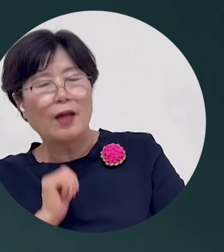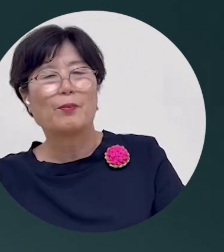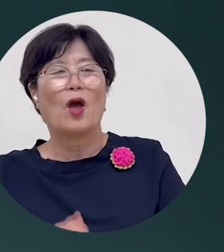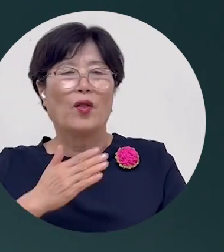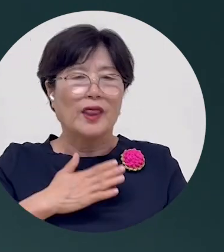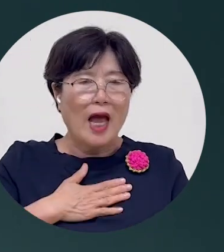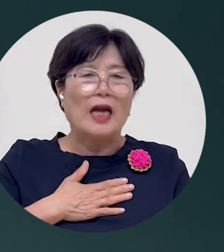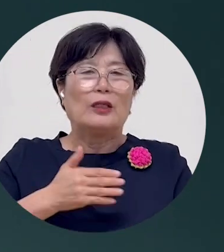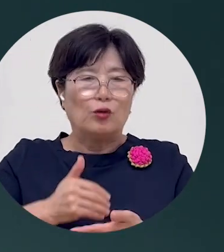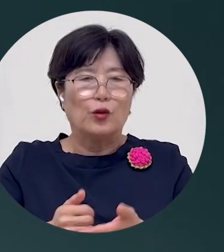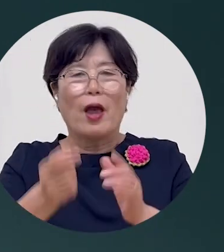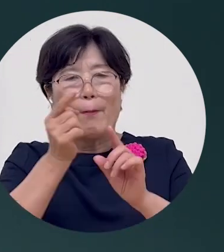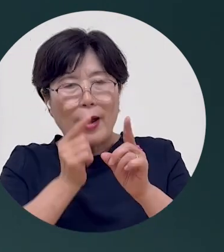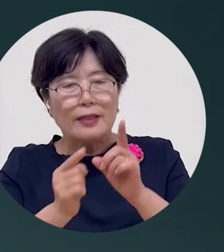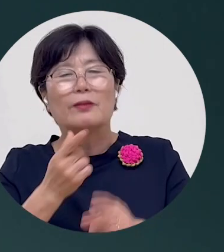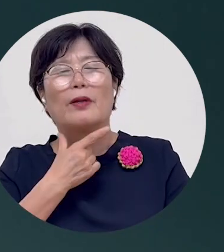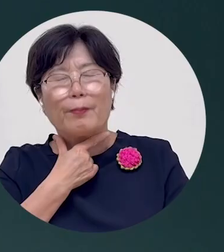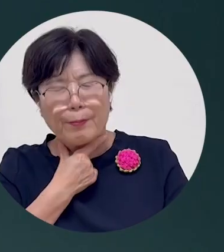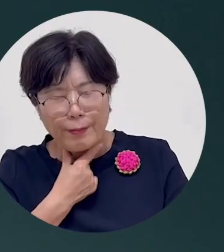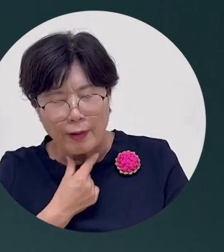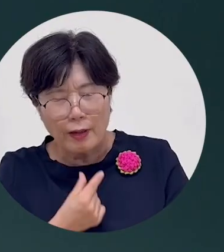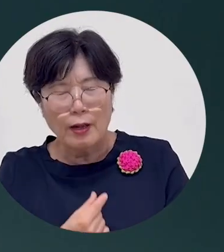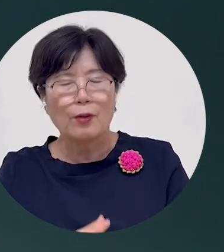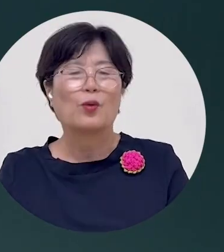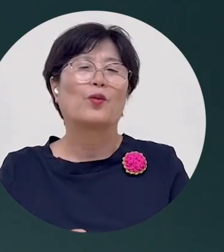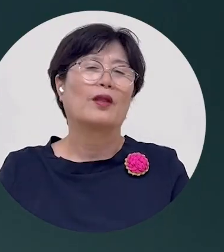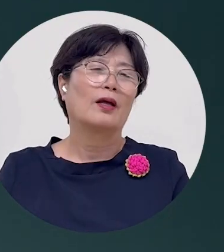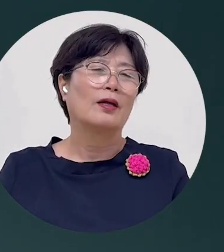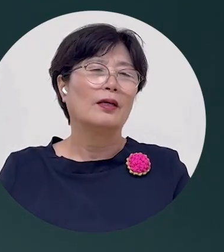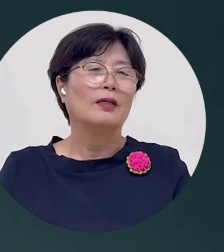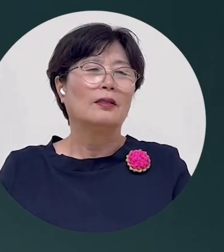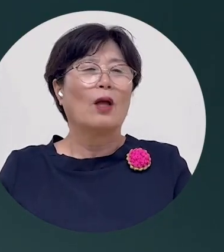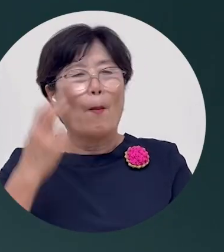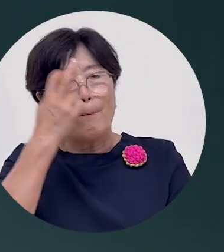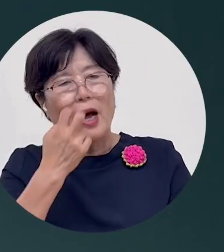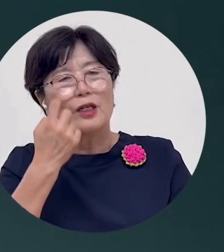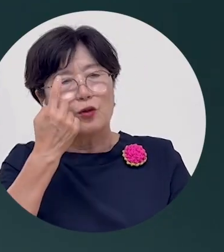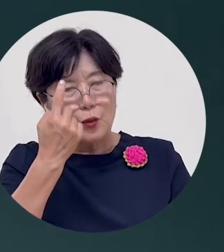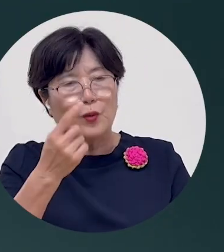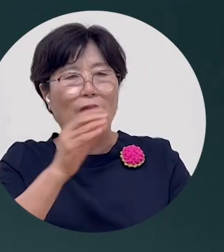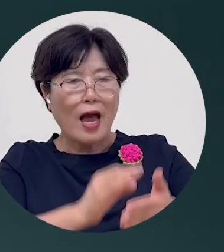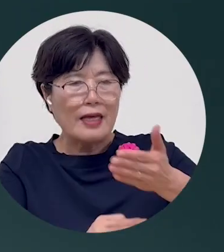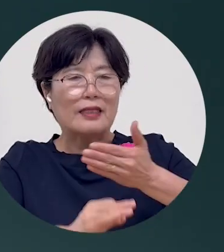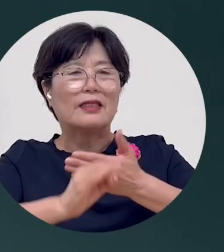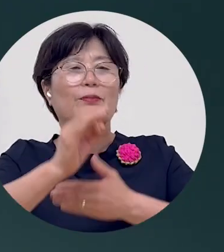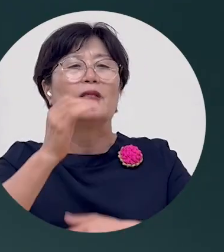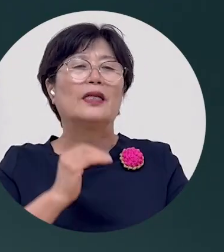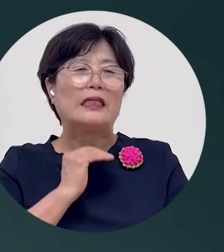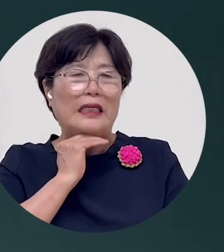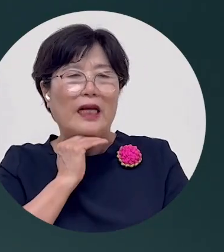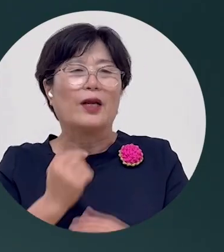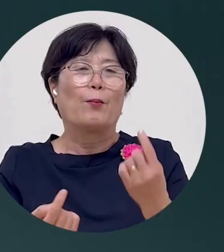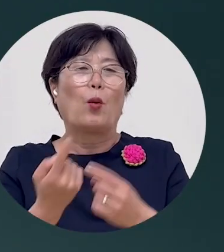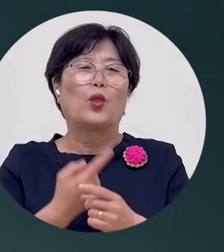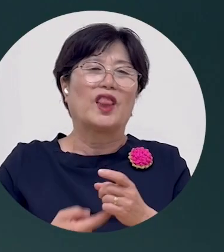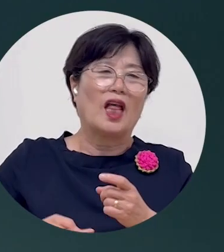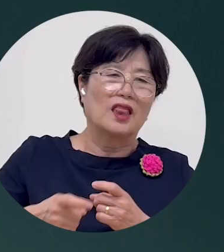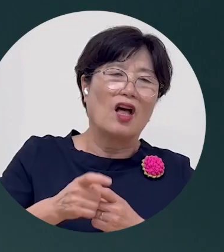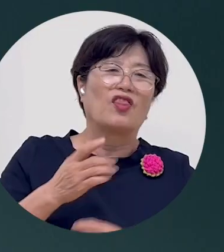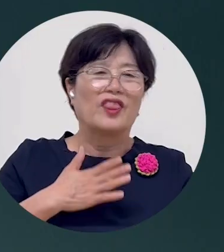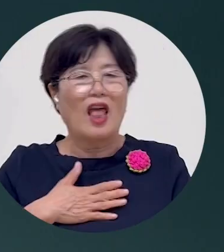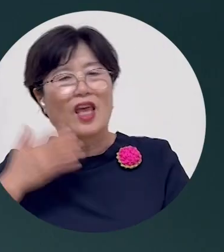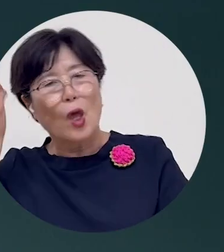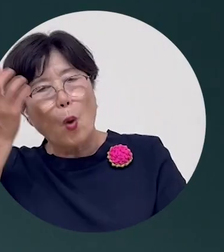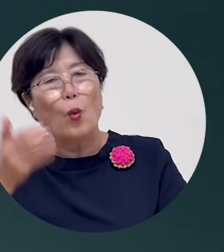여호와를 기다리며 나는 주의 말씀을 바라는도다. 파수꾼이 아침을 기다림보다